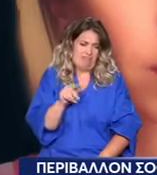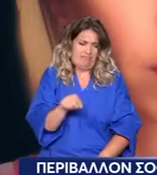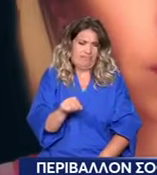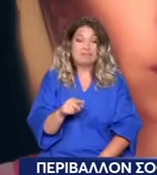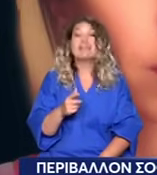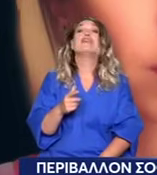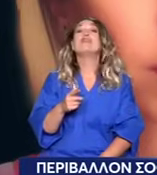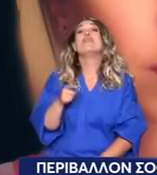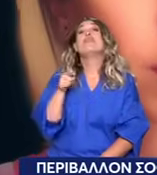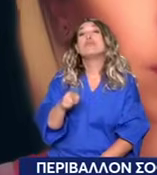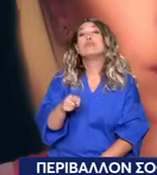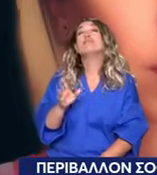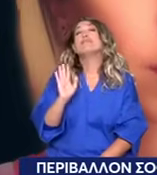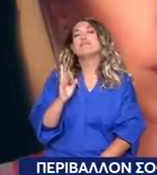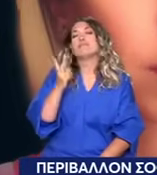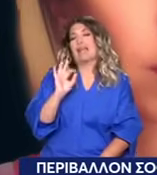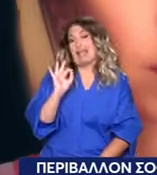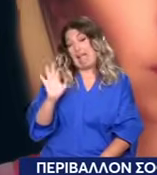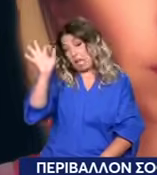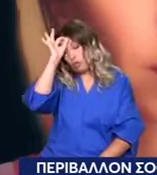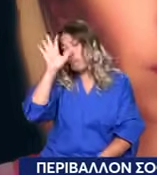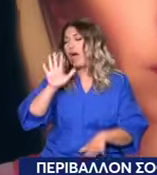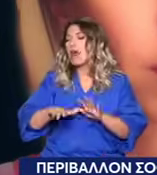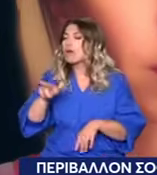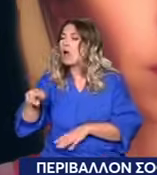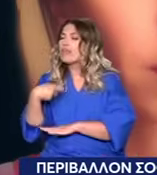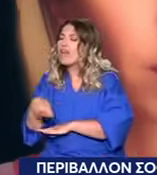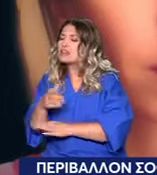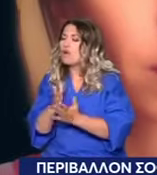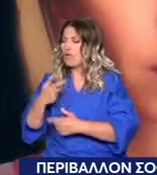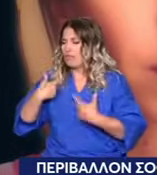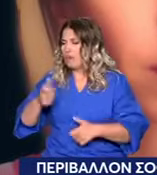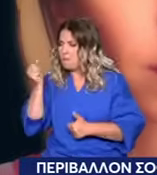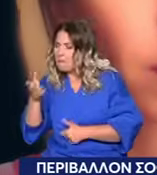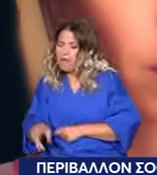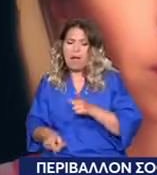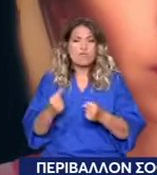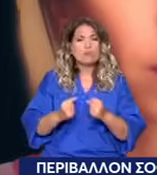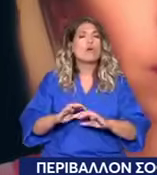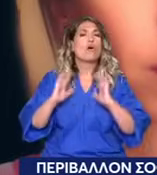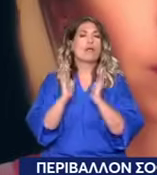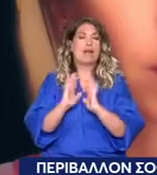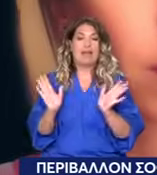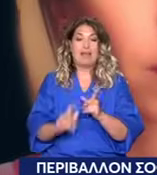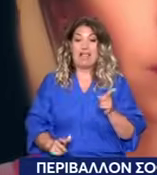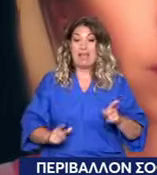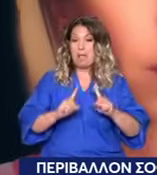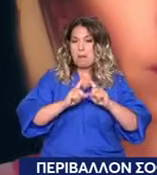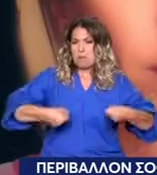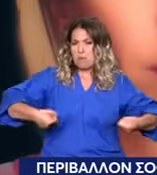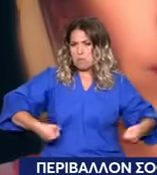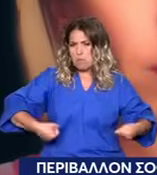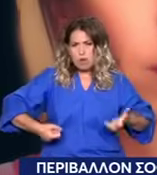η Σοφία δεν έχει γυρίσει ακόμα από εκεί που είχε πάει και πήγαν στο σπίτι. Πράγματα ατούτα είχε πάρει η κόρη του Απόστολου Λύτρα